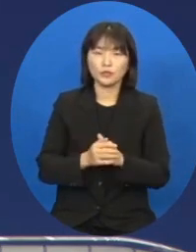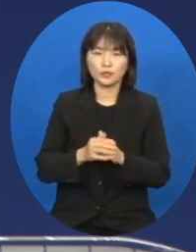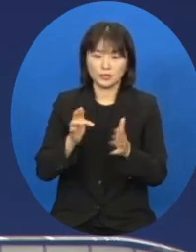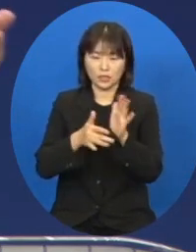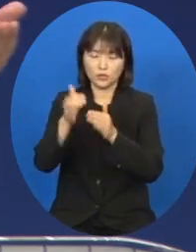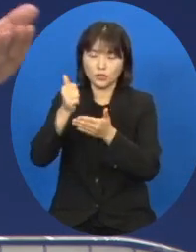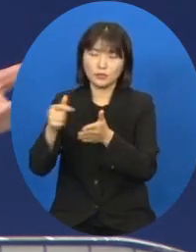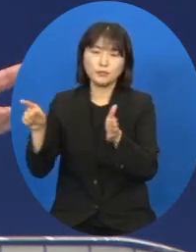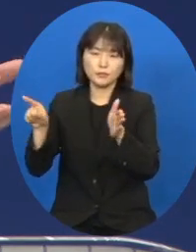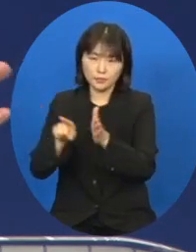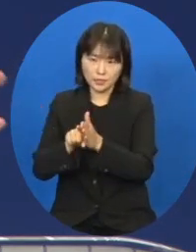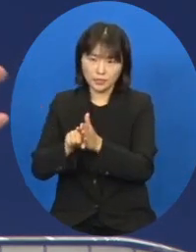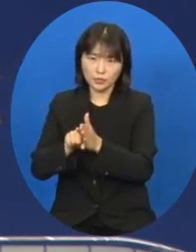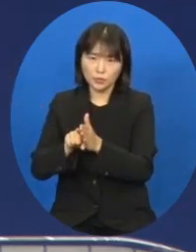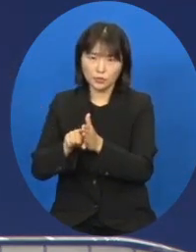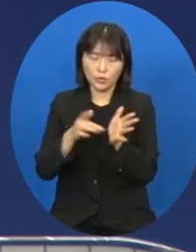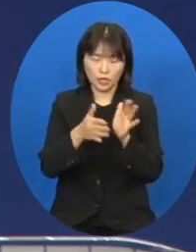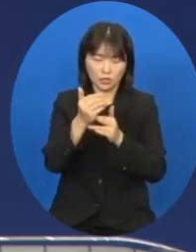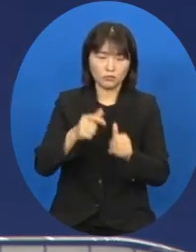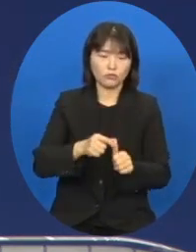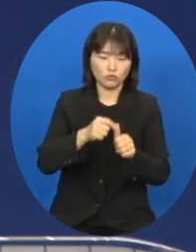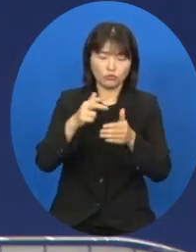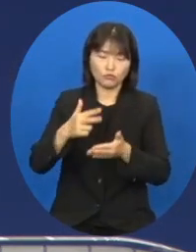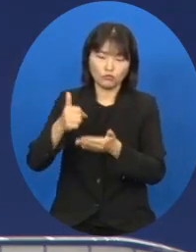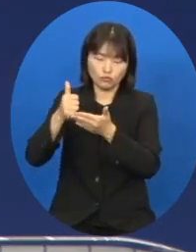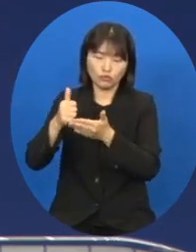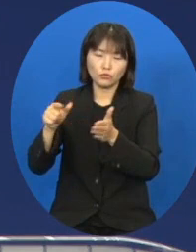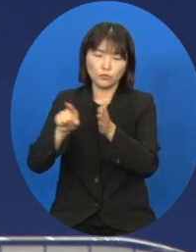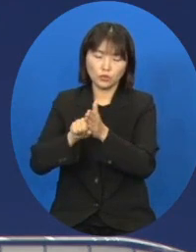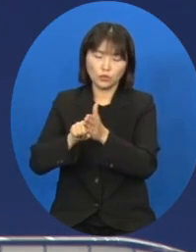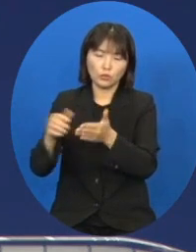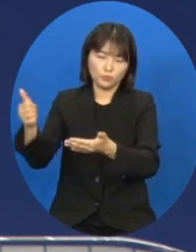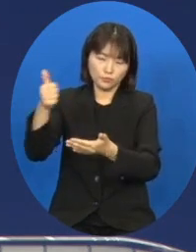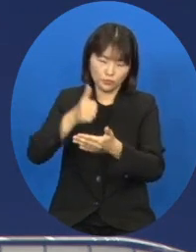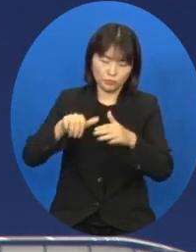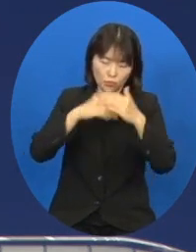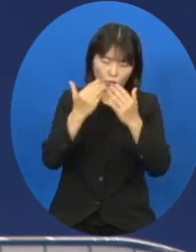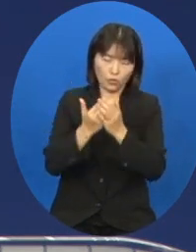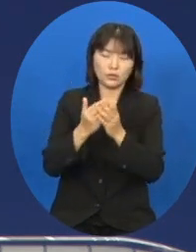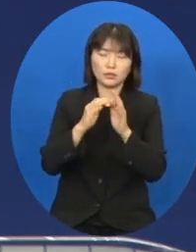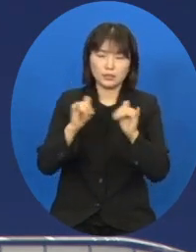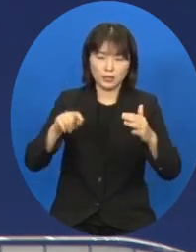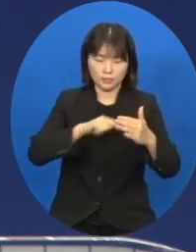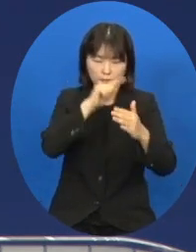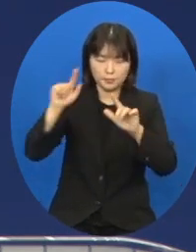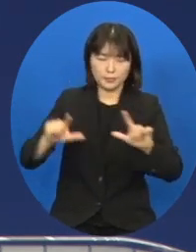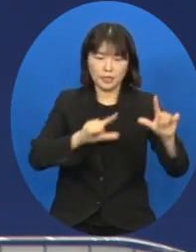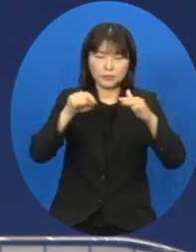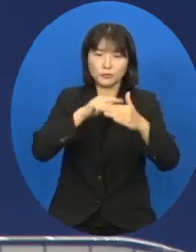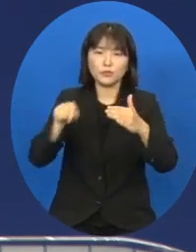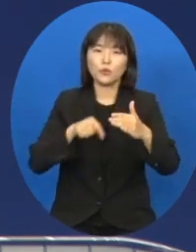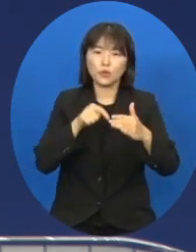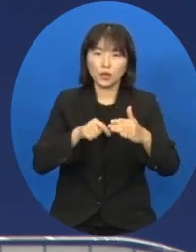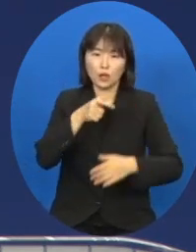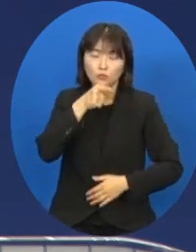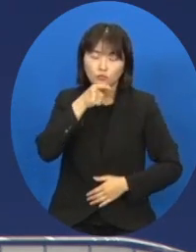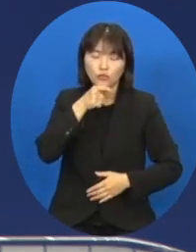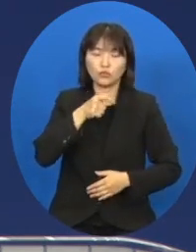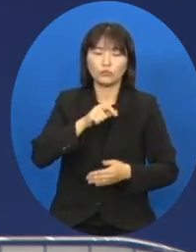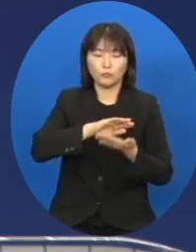예수님을 믿는, 예수님을 구주로 믿고 영접하는 모든 사람의 삶 속에는 물이 포도주가 되는